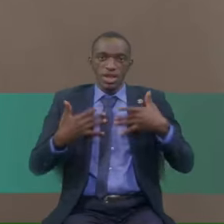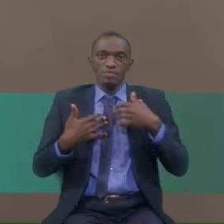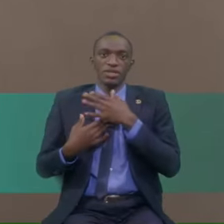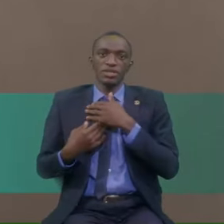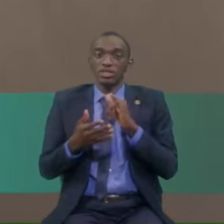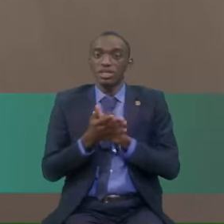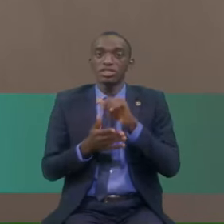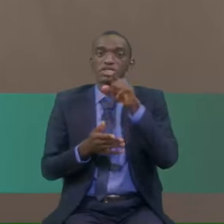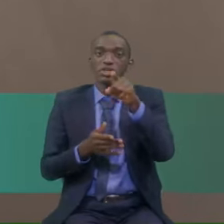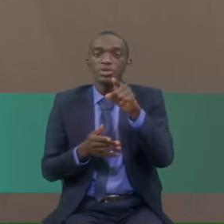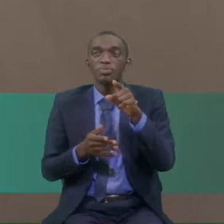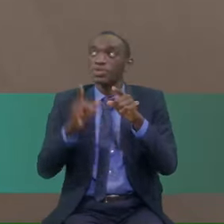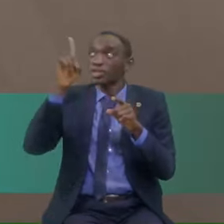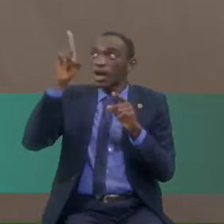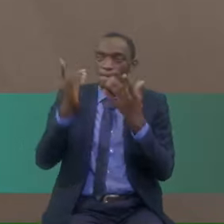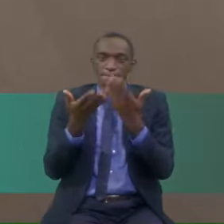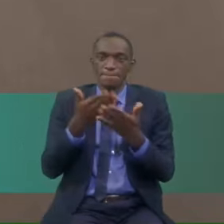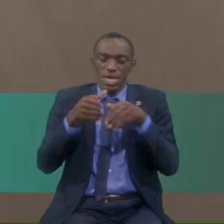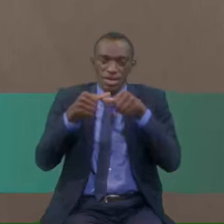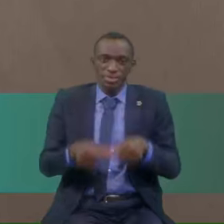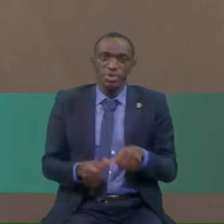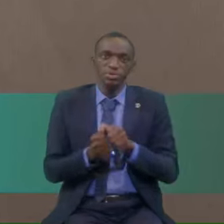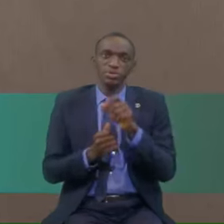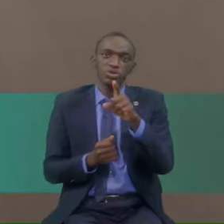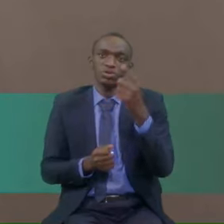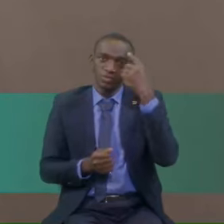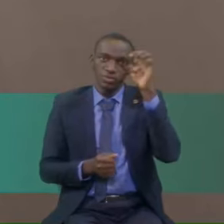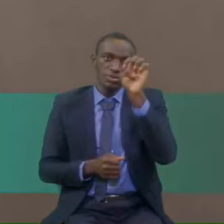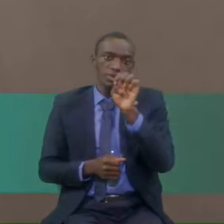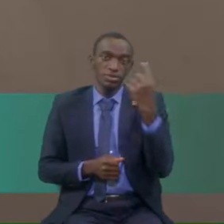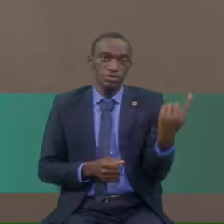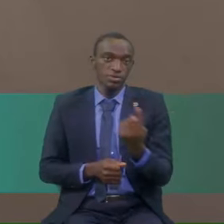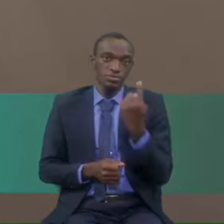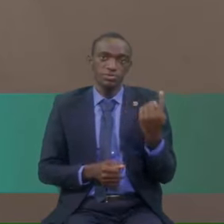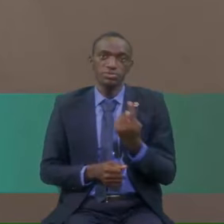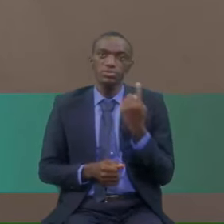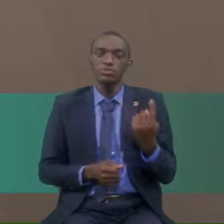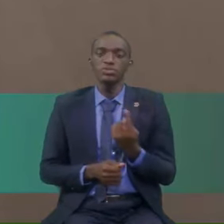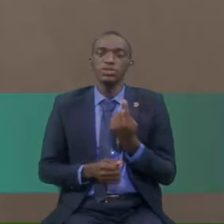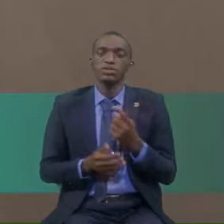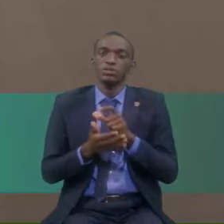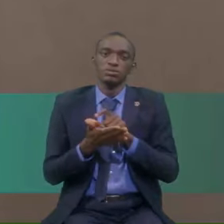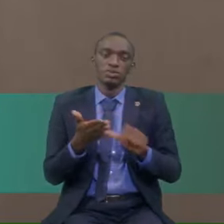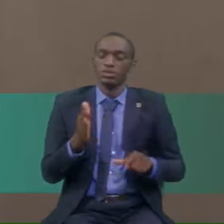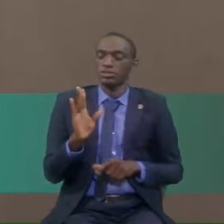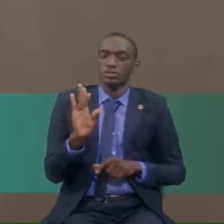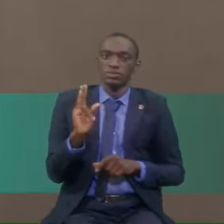afin qu'il demeure avec vous pour toujours. Verset 17. Verset 17.